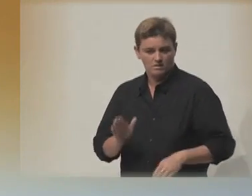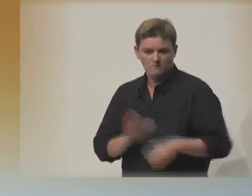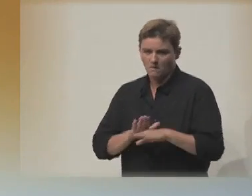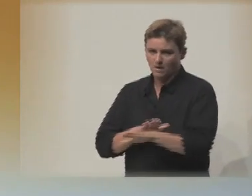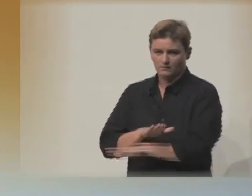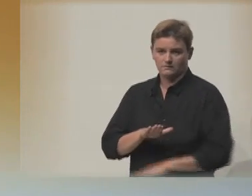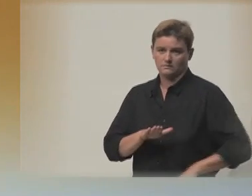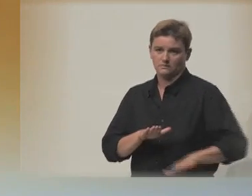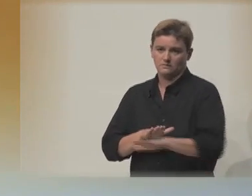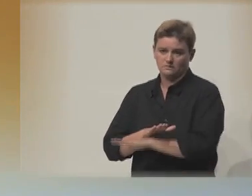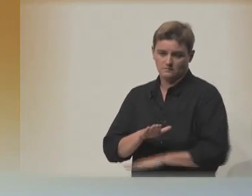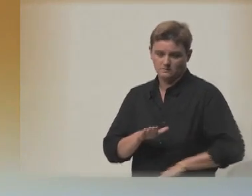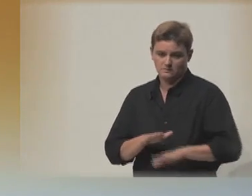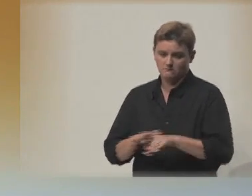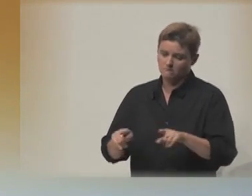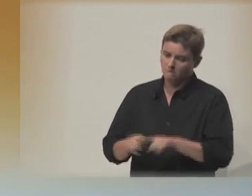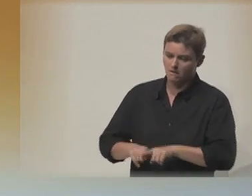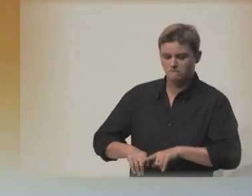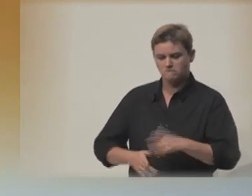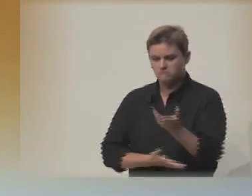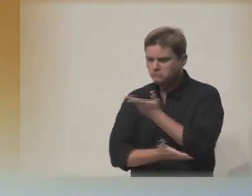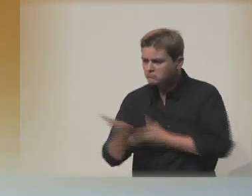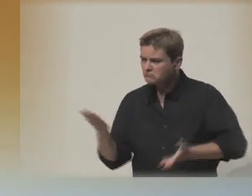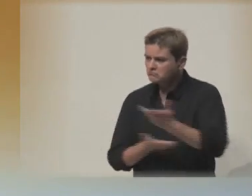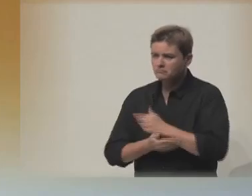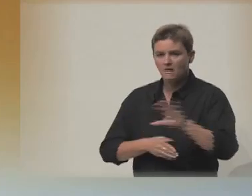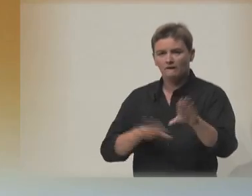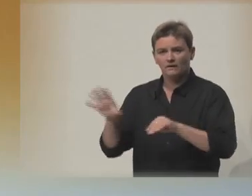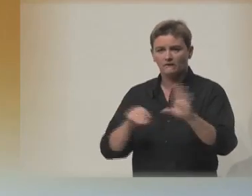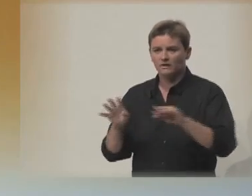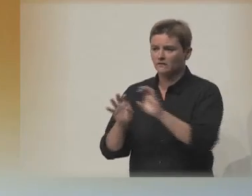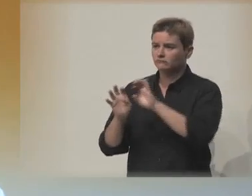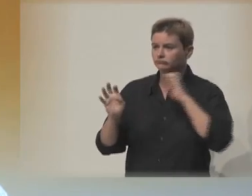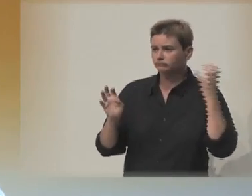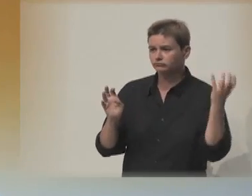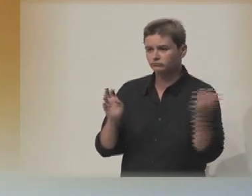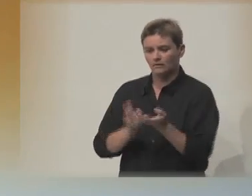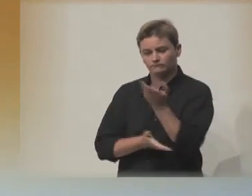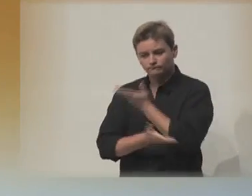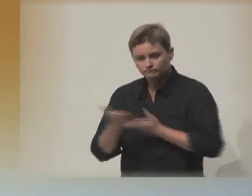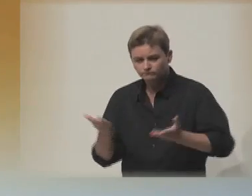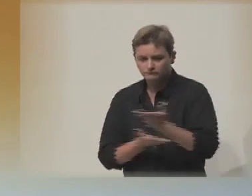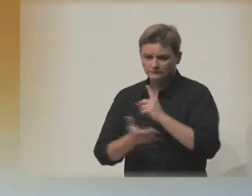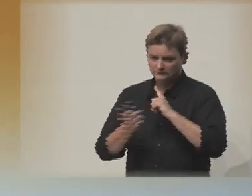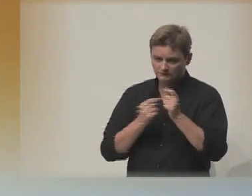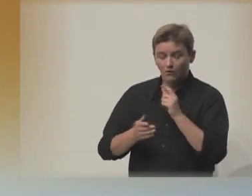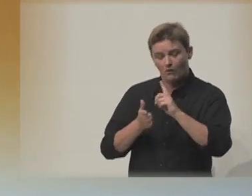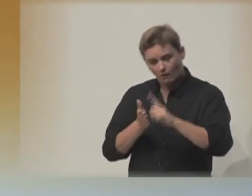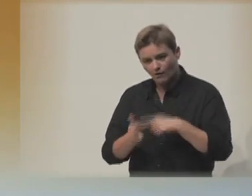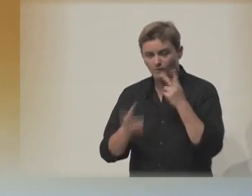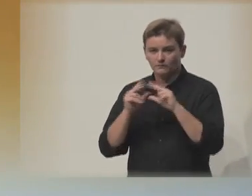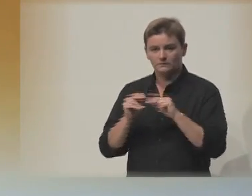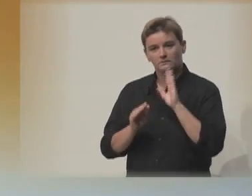base, mettre les choses à plat, inviter tout le monde autour de la table, énoncer à nouveau les principes qui sont